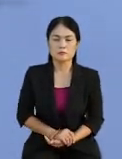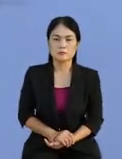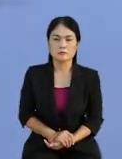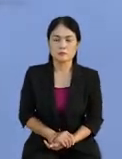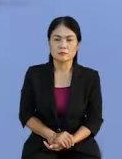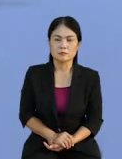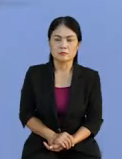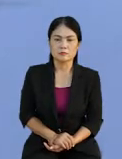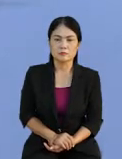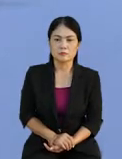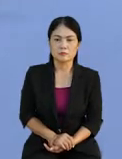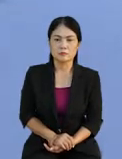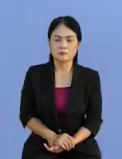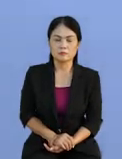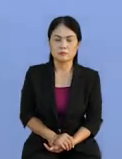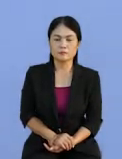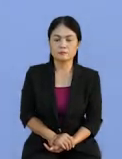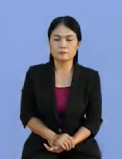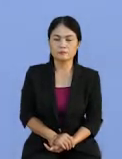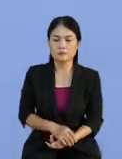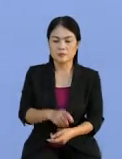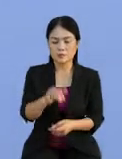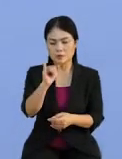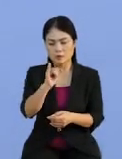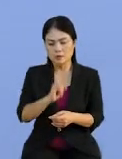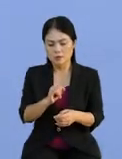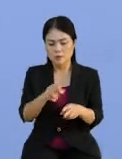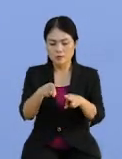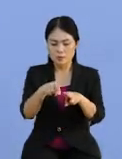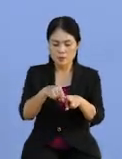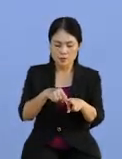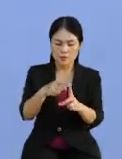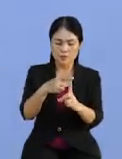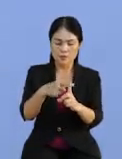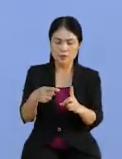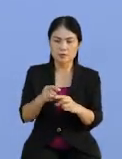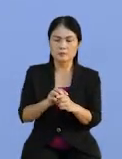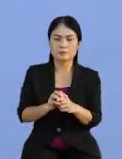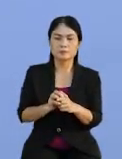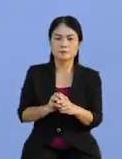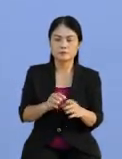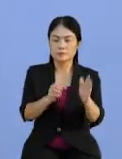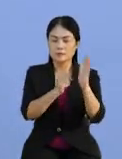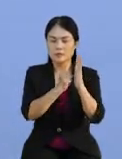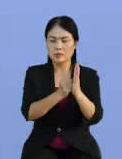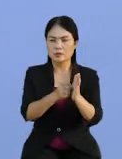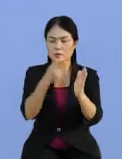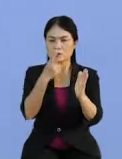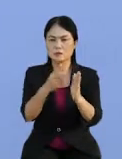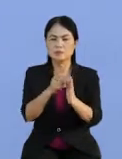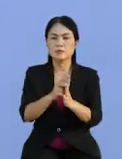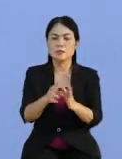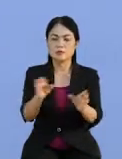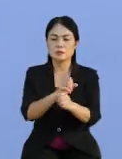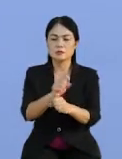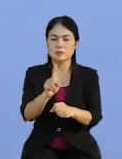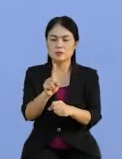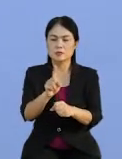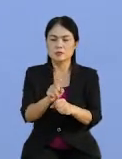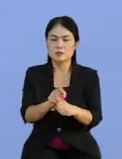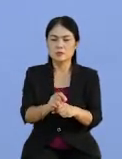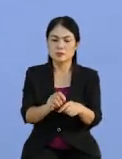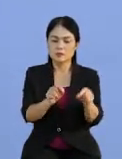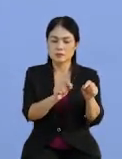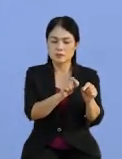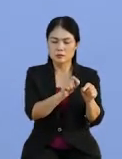bà nhưng cứ cần lắc bằng toàn mũi hay cần lắc bằng toàn nút cứ dương tàng dương mơ tha dương vô mùi na chỉ cùn